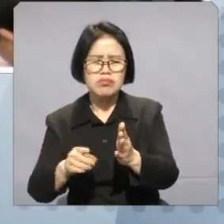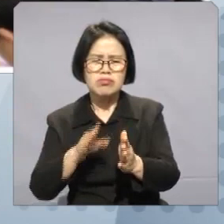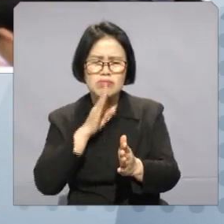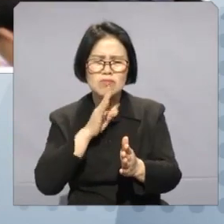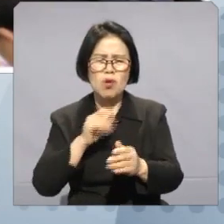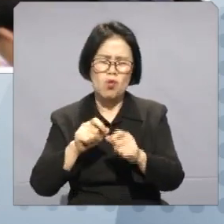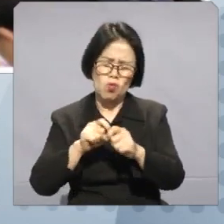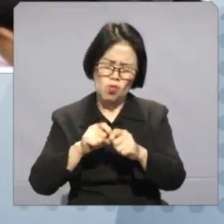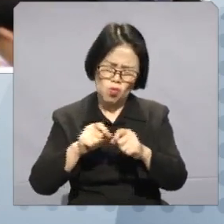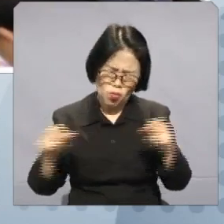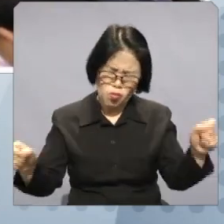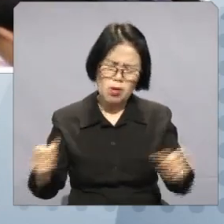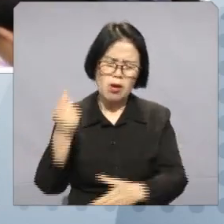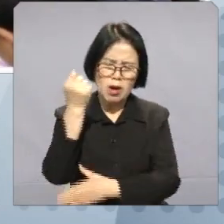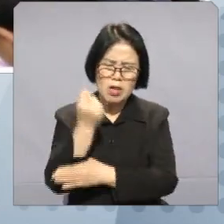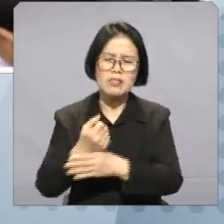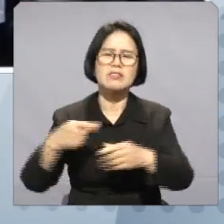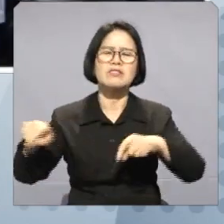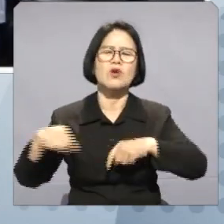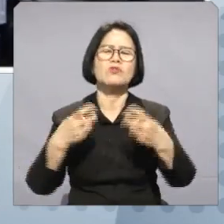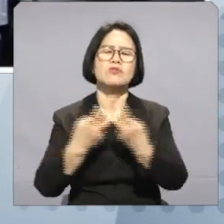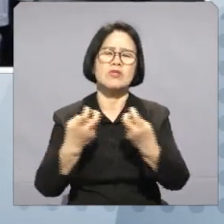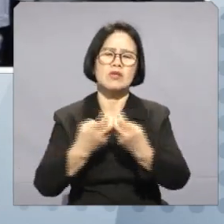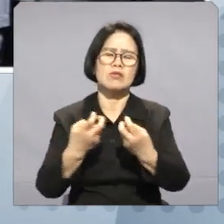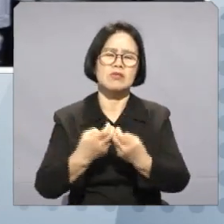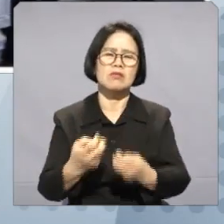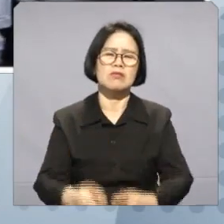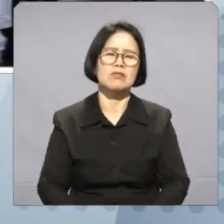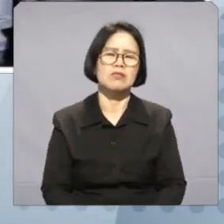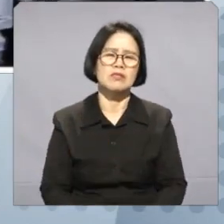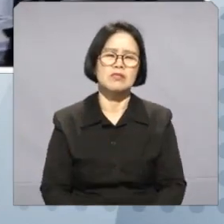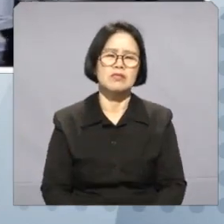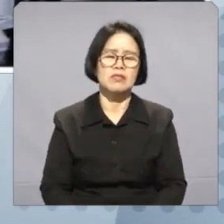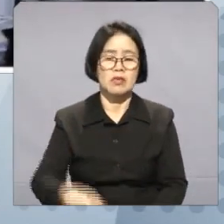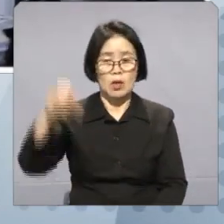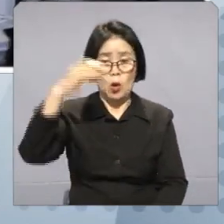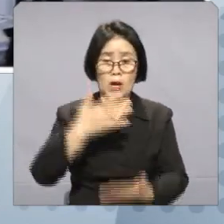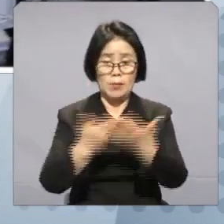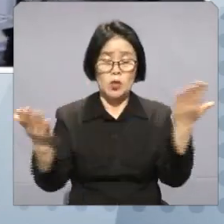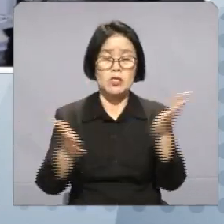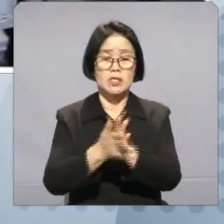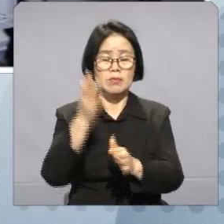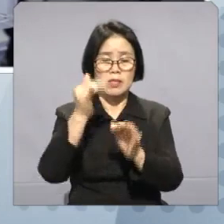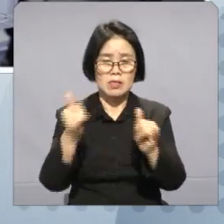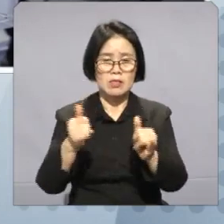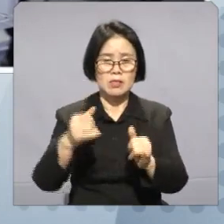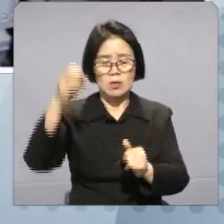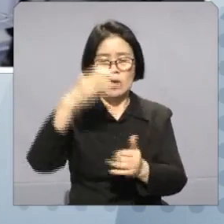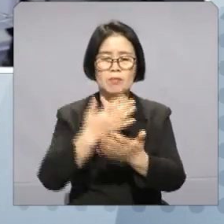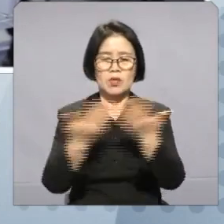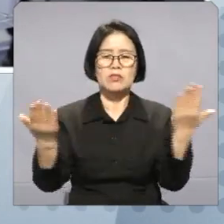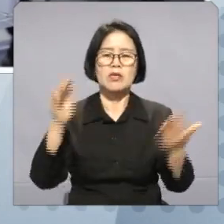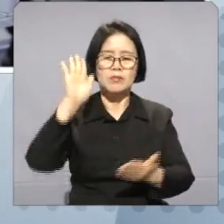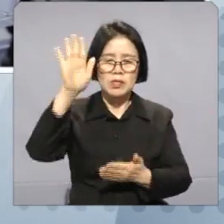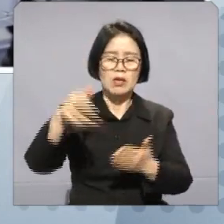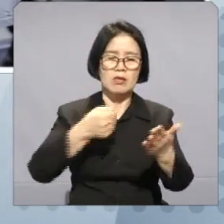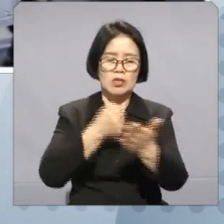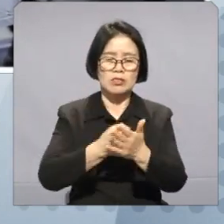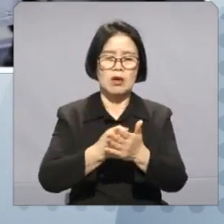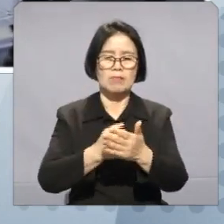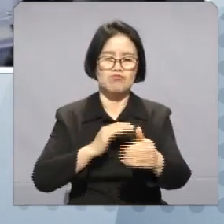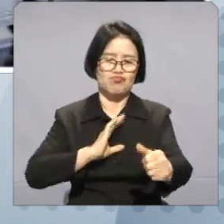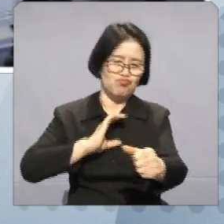오래된 낡은 정책이라고 저는 생각합니다 저희 광명 시민들은 광명시에 미래를 결정할 수 있는